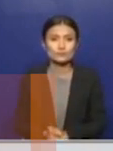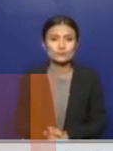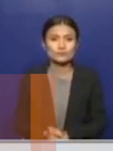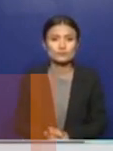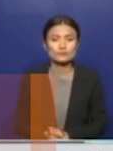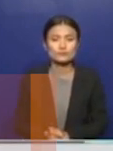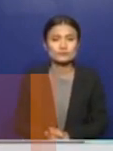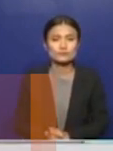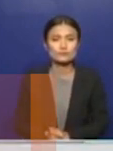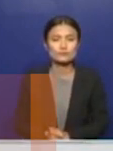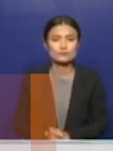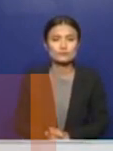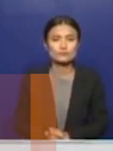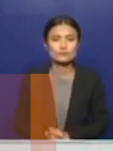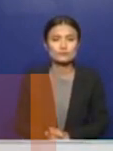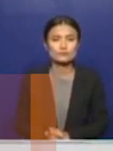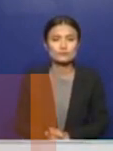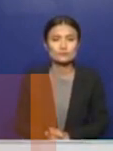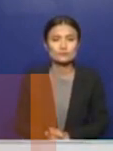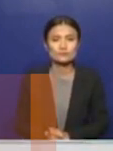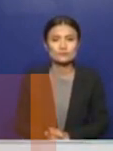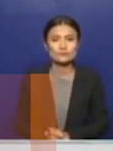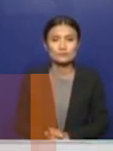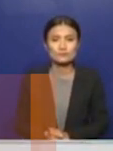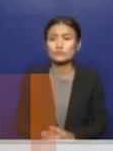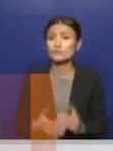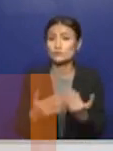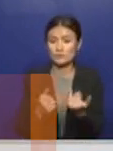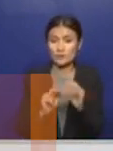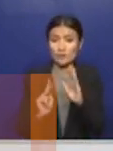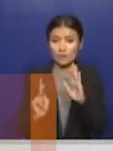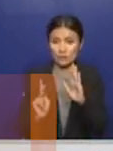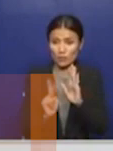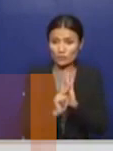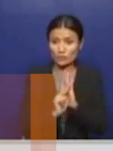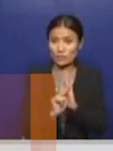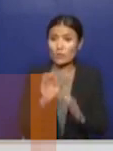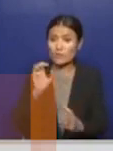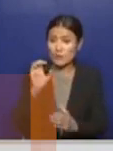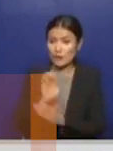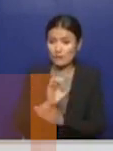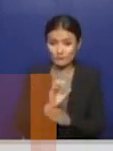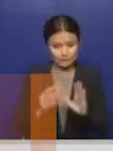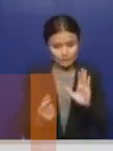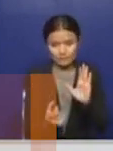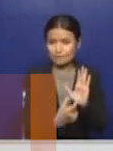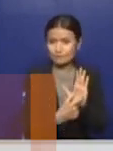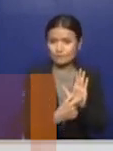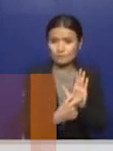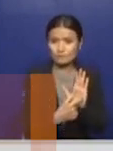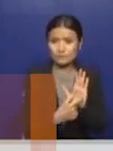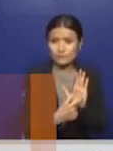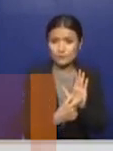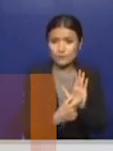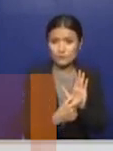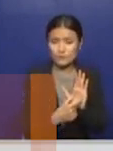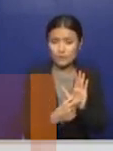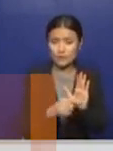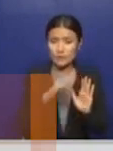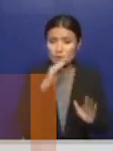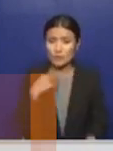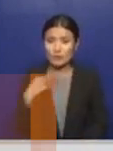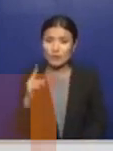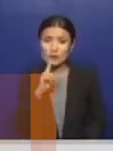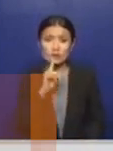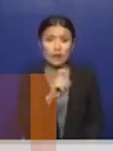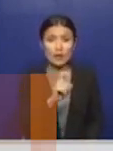ขอเรียนให้ทราบว่าไม่มีข้อบังคับข้อใดรองรับการที่จะถามกระทู้ฝ่ายเดียวน